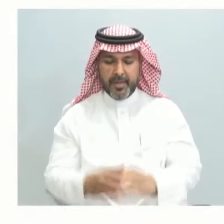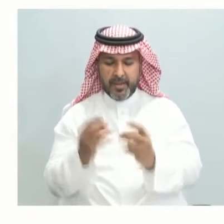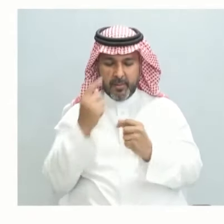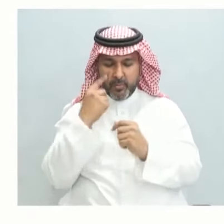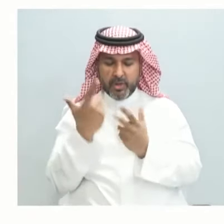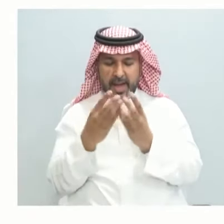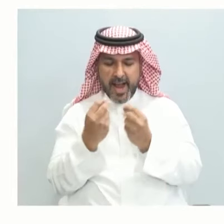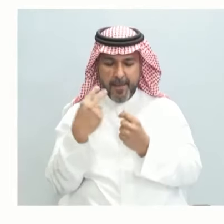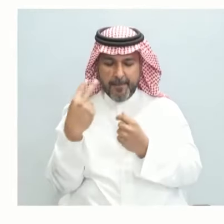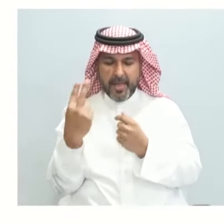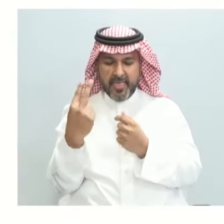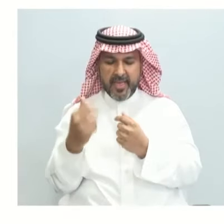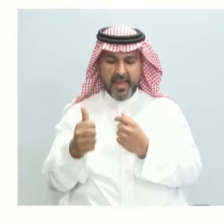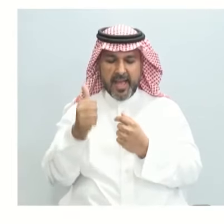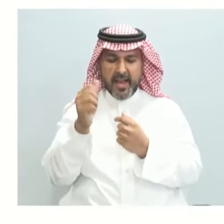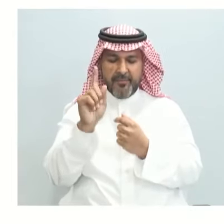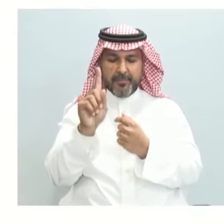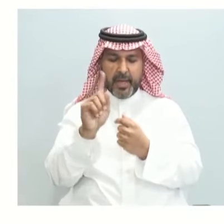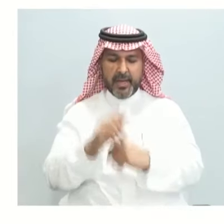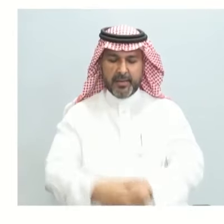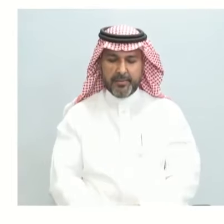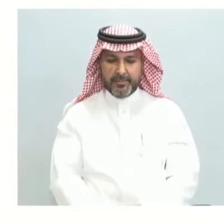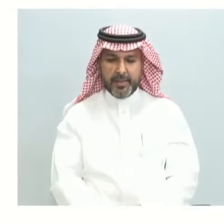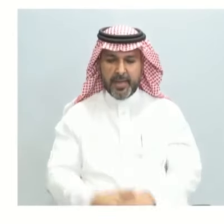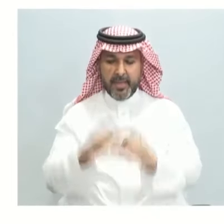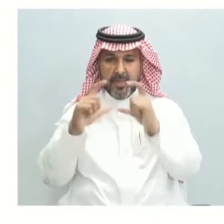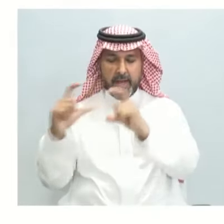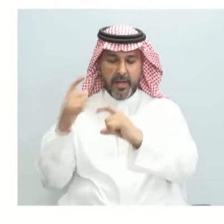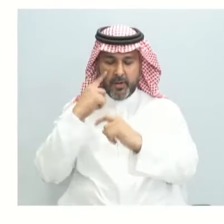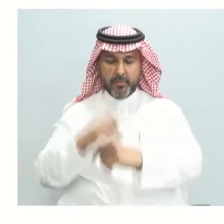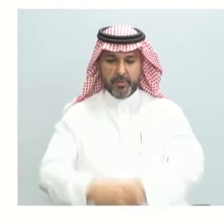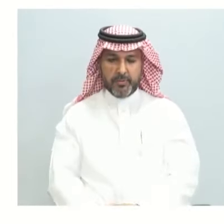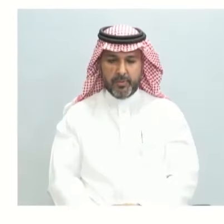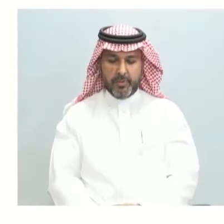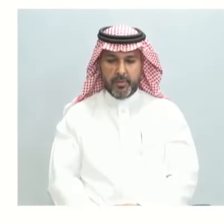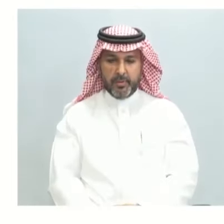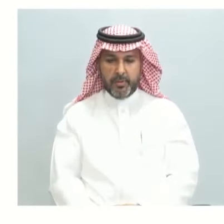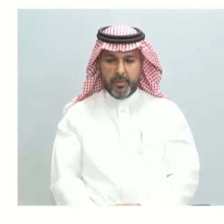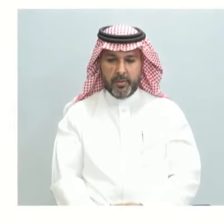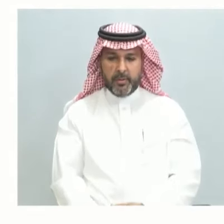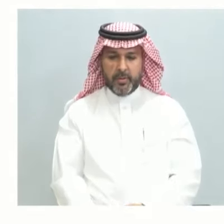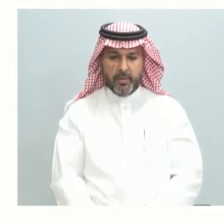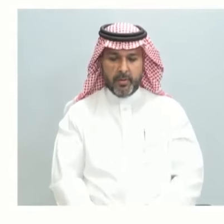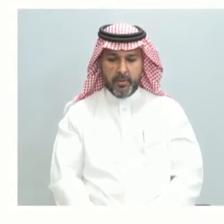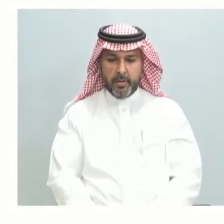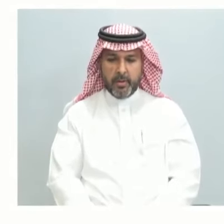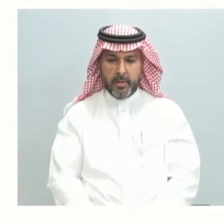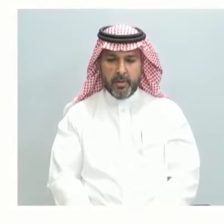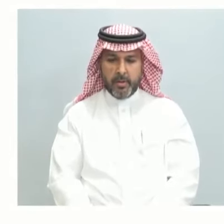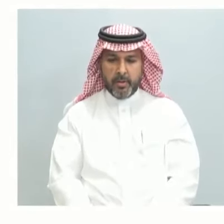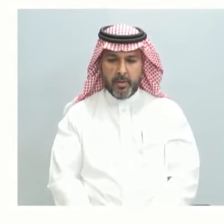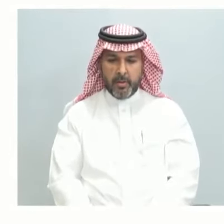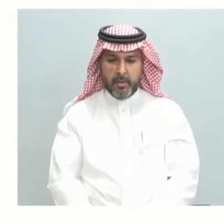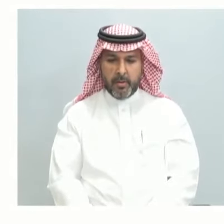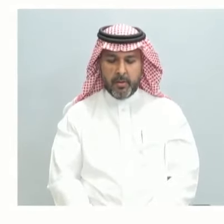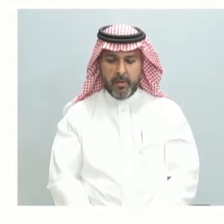القاسم المشترك الاكبر هو عباره عن اثنين الف باء بعد اختيار القاسم المشترك الاكبر اذا اوجدنا العامل